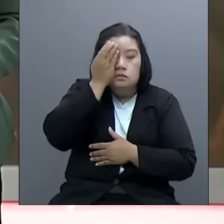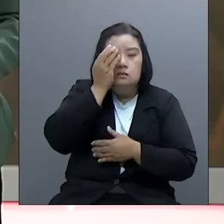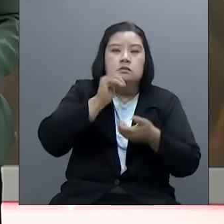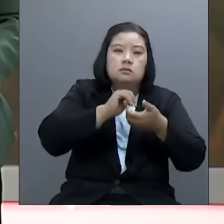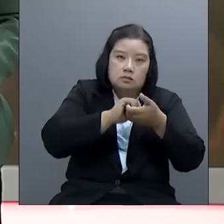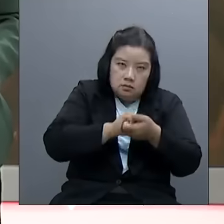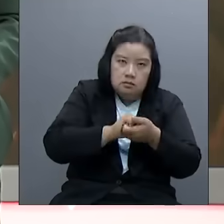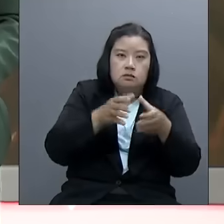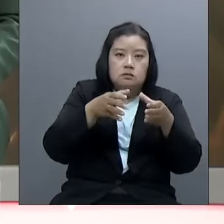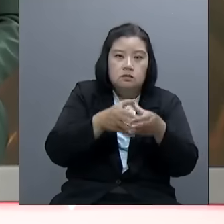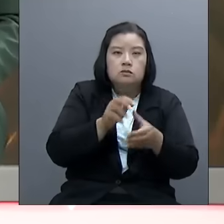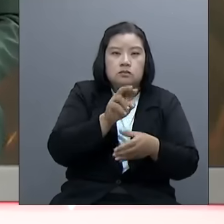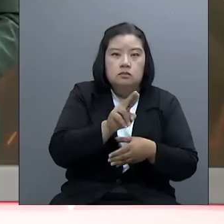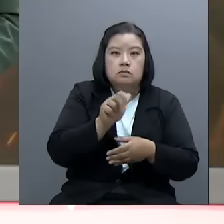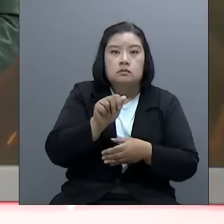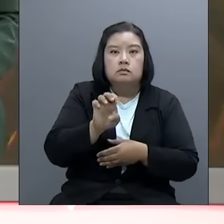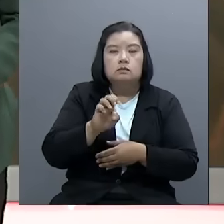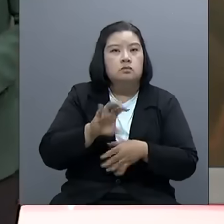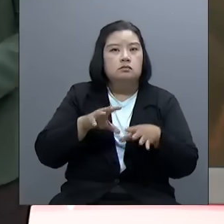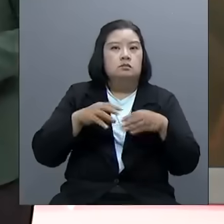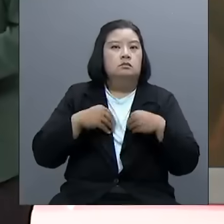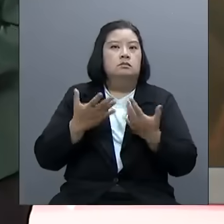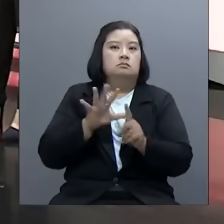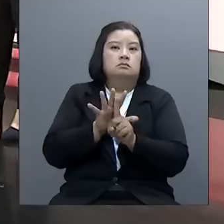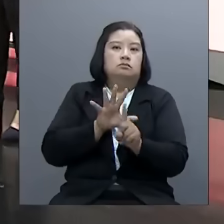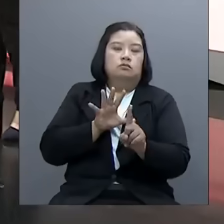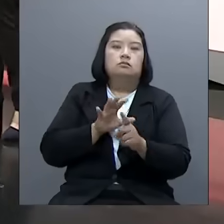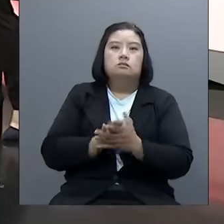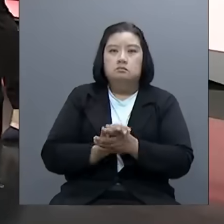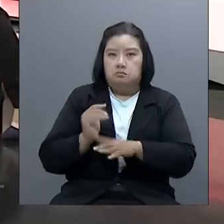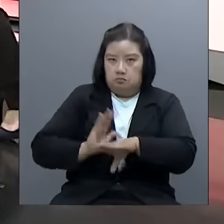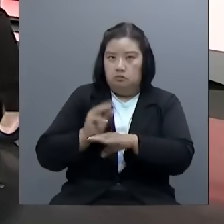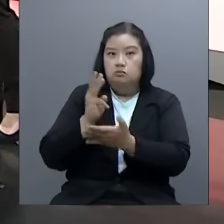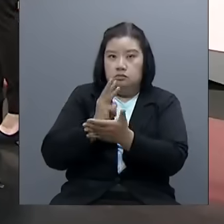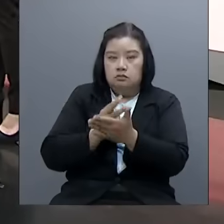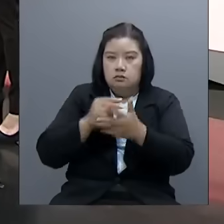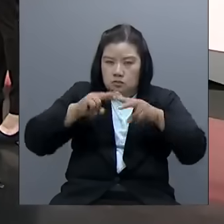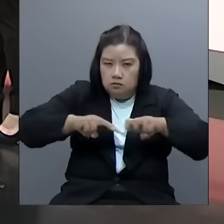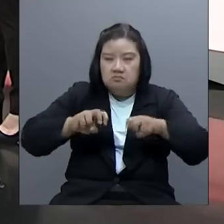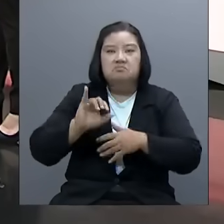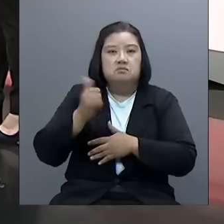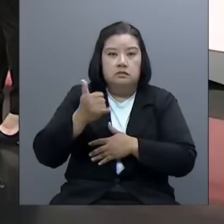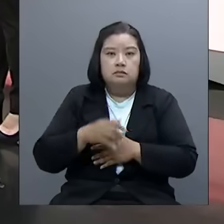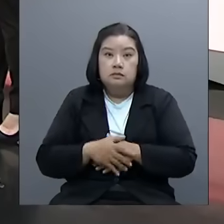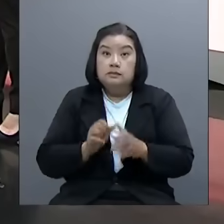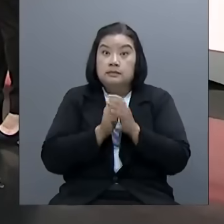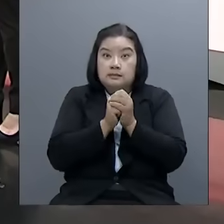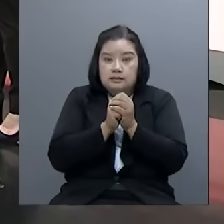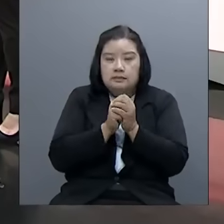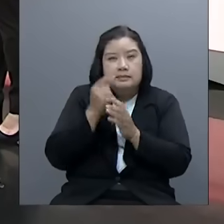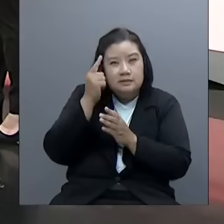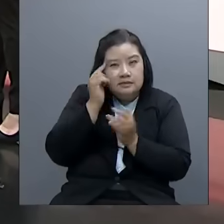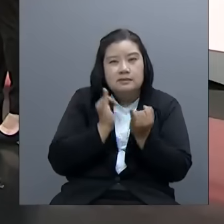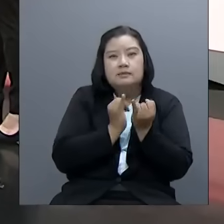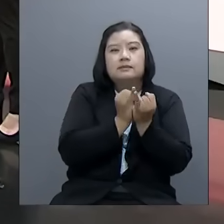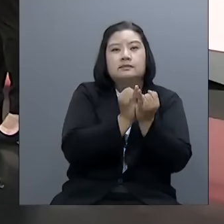อาหรับกำลังเจอทางตันค่ะคุณเจชะตาคุณพรวดีคะนักวิเคราะห์มองว่าจีนเองเนี่ยอาจจะใช้โอกาสนี้นะคะในการแทรกตัวเข้าไปแผ่ขยาย